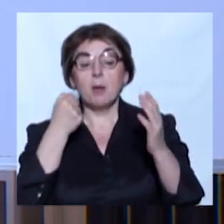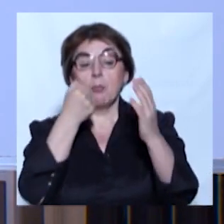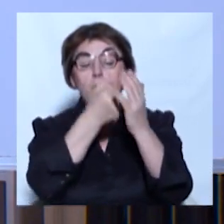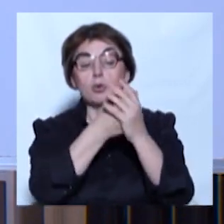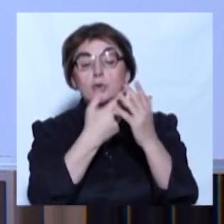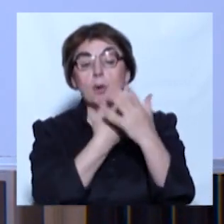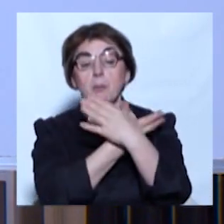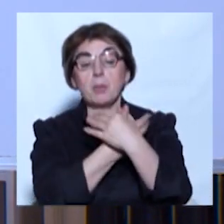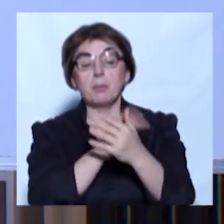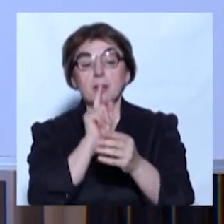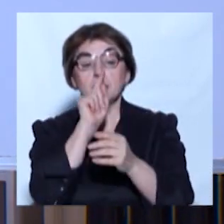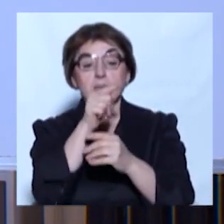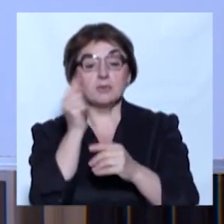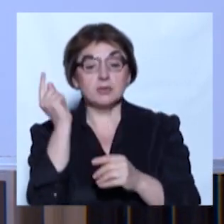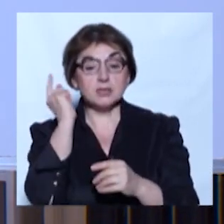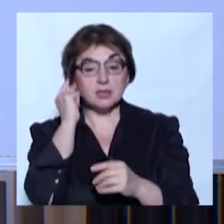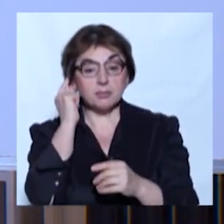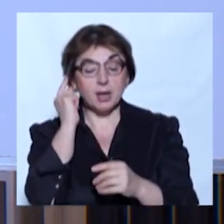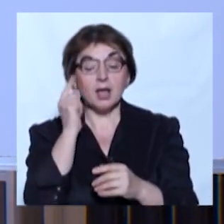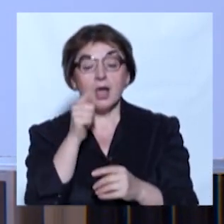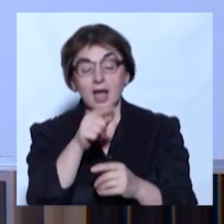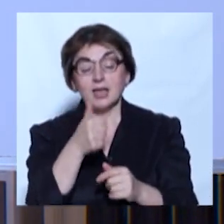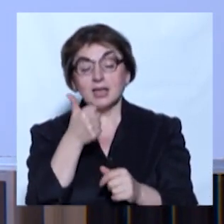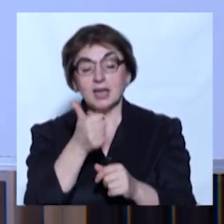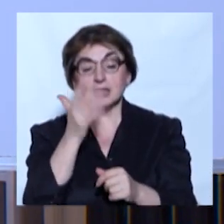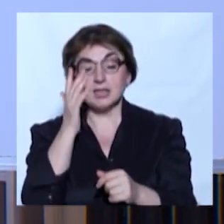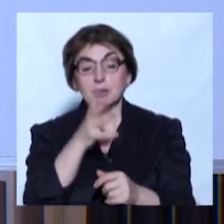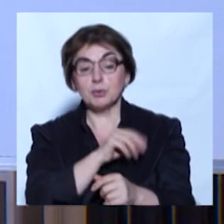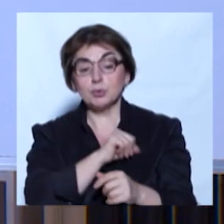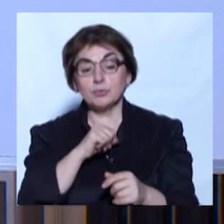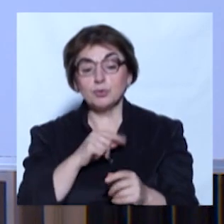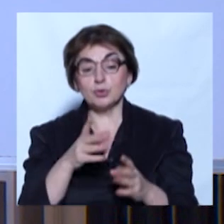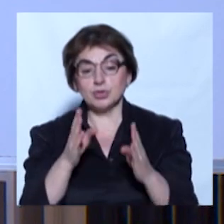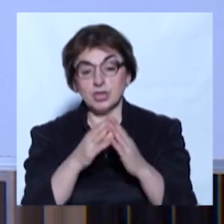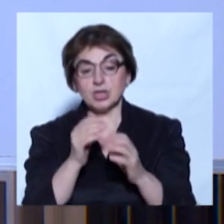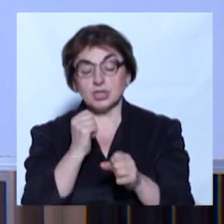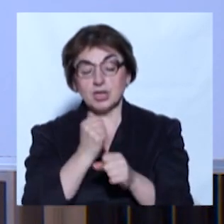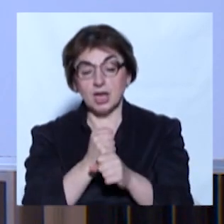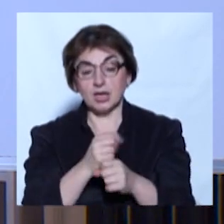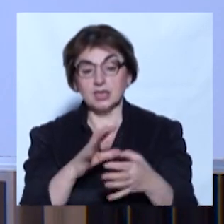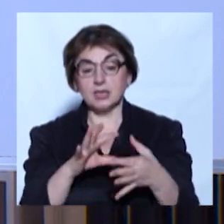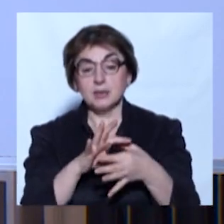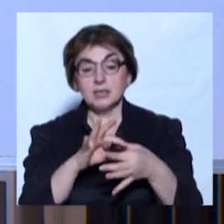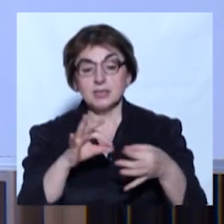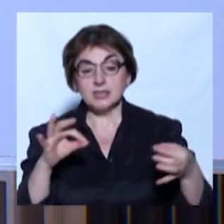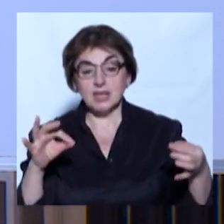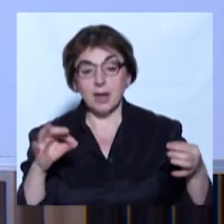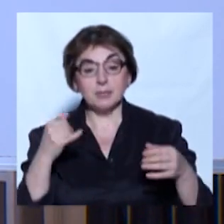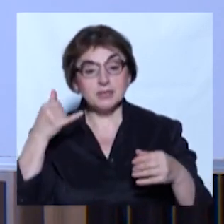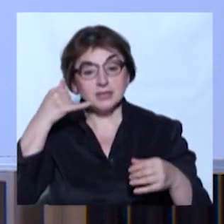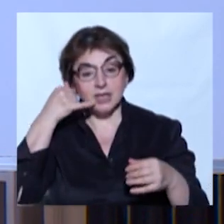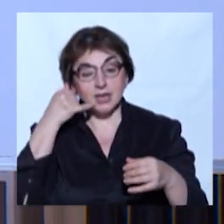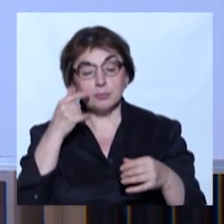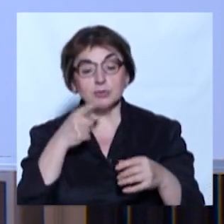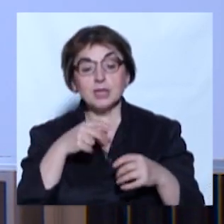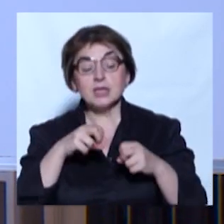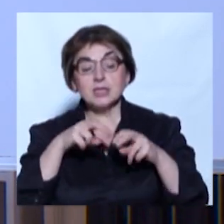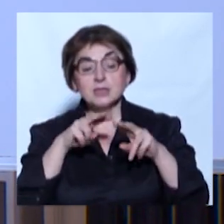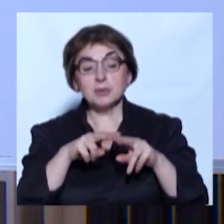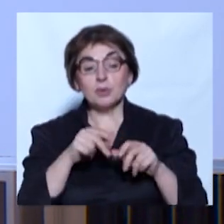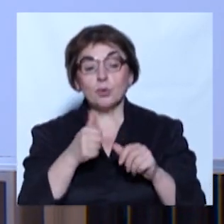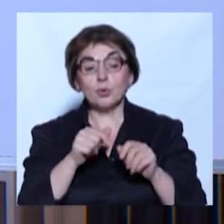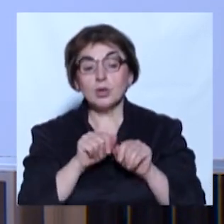ხმამ. Კარგი იქნება თუ თქვენ სახლში დაამზადებთ ძაფის ტელეფონს, ასევე სასმენ მილს და ნახავთ როგორ